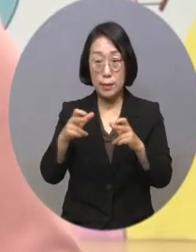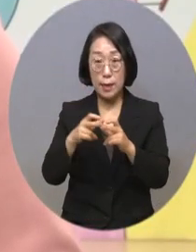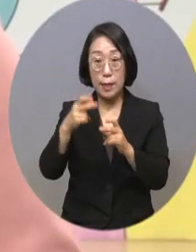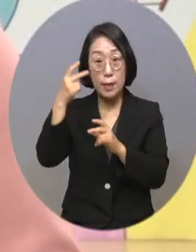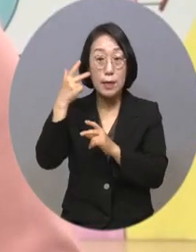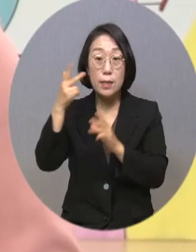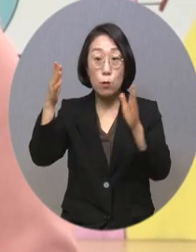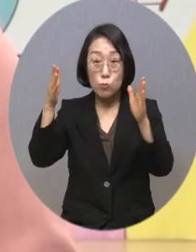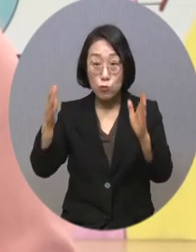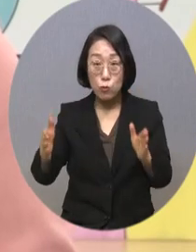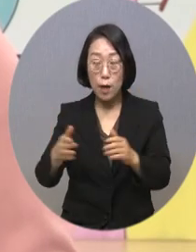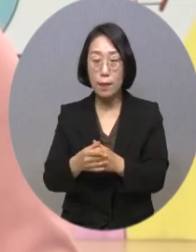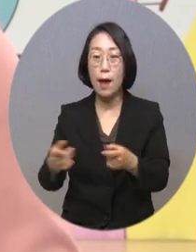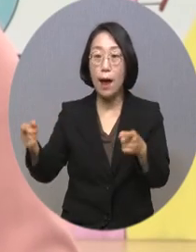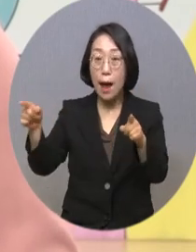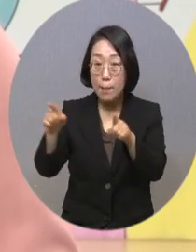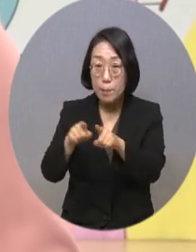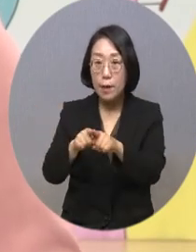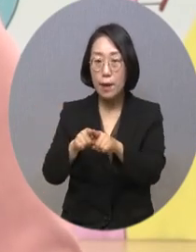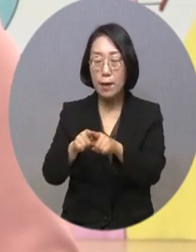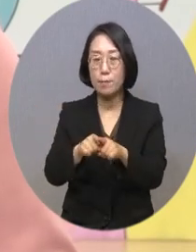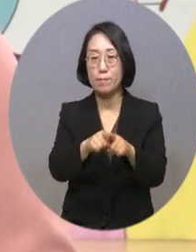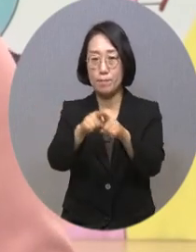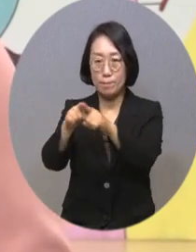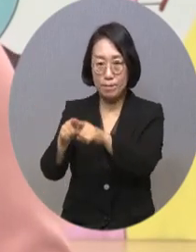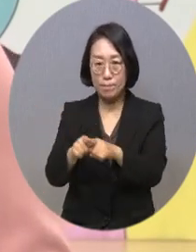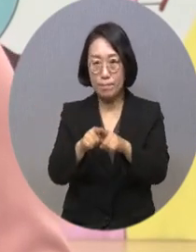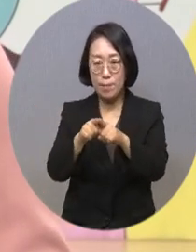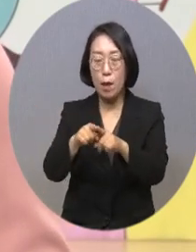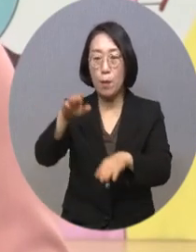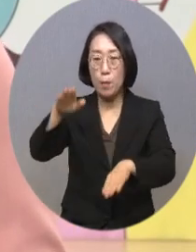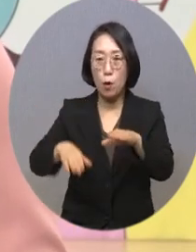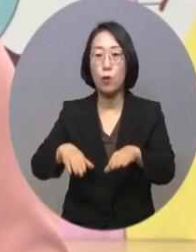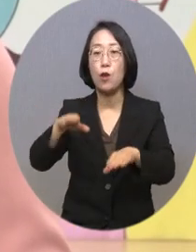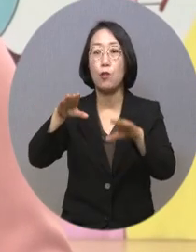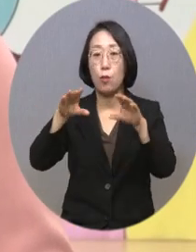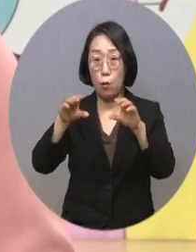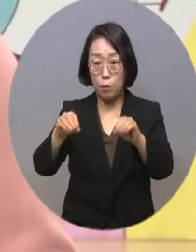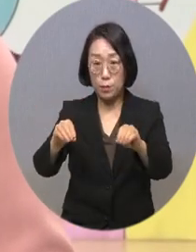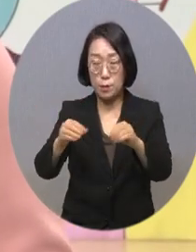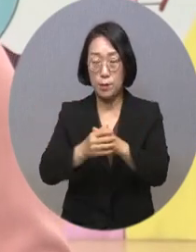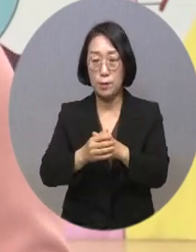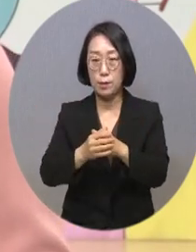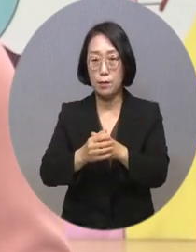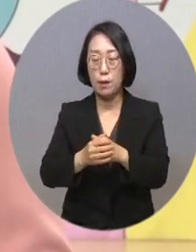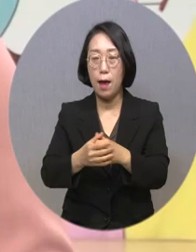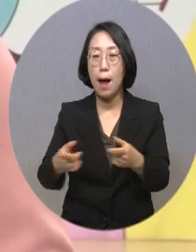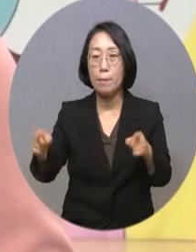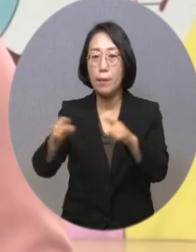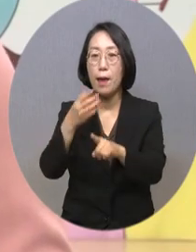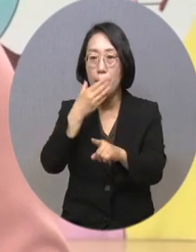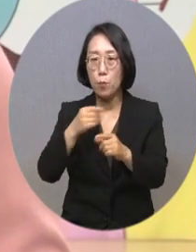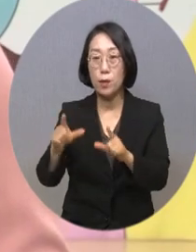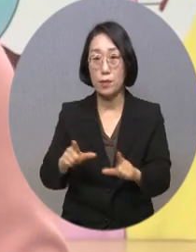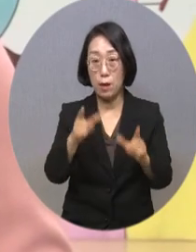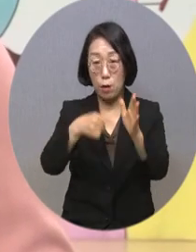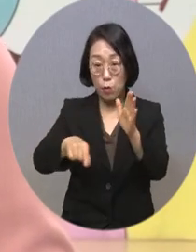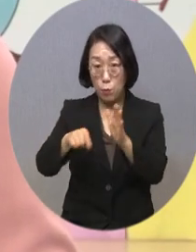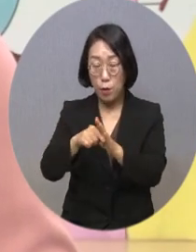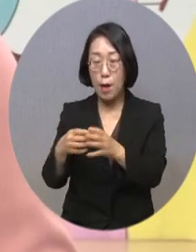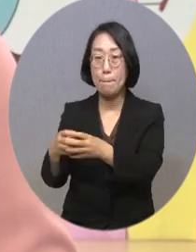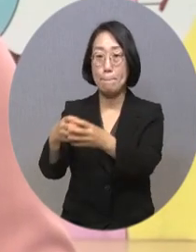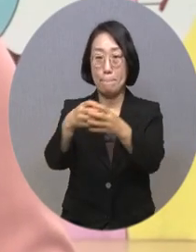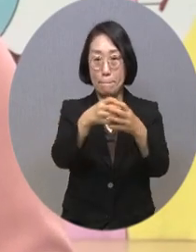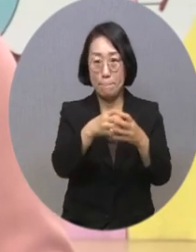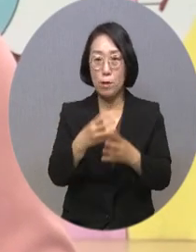장애인과 비장애인이 함께 참여하며 장애에 대한 편견을 극복하고 더불어 행복한 삶을 만들기 위해 모두가 하나 되는